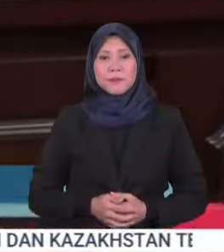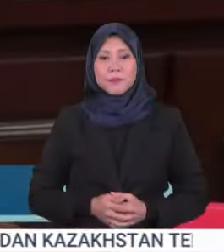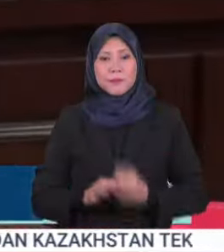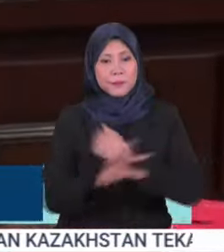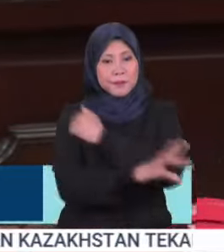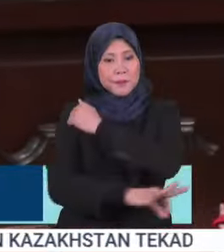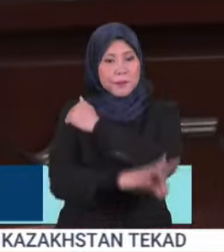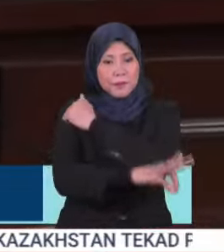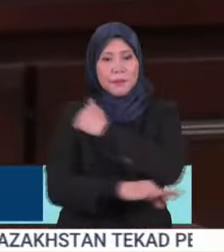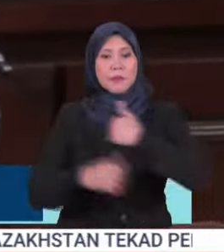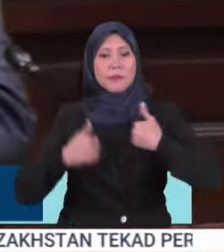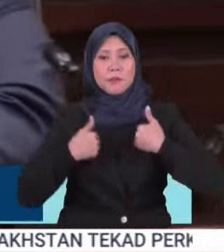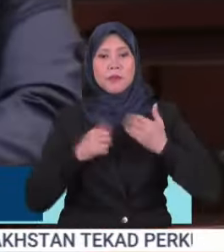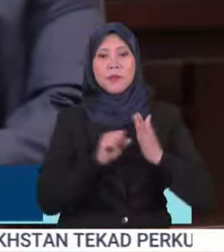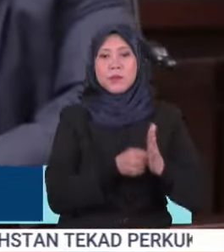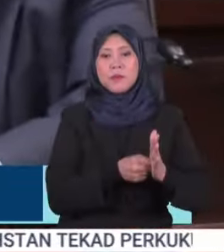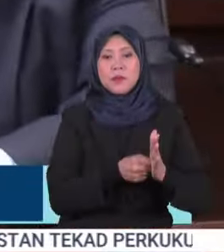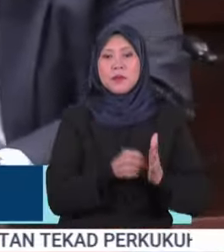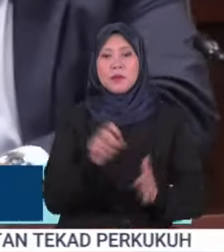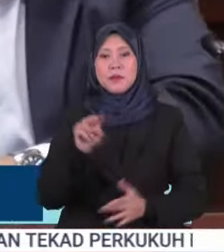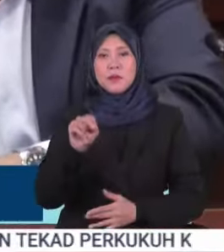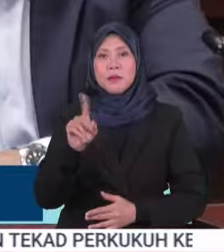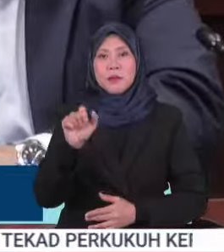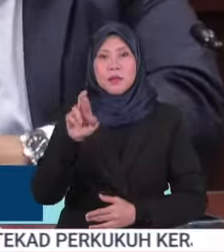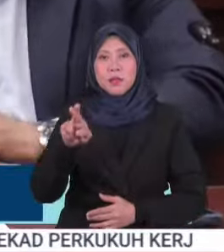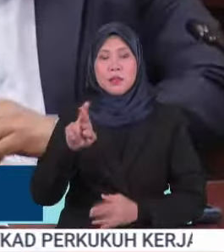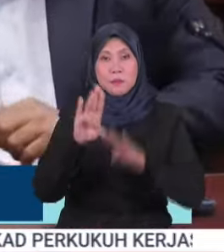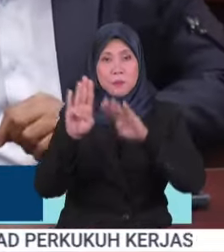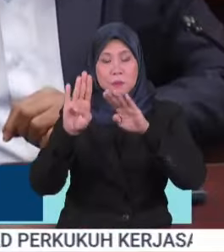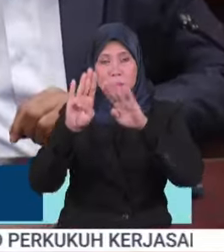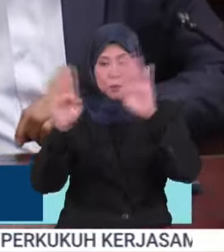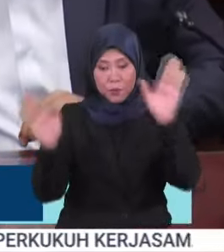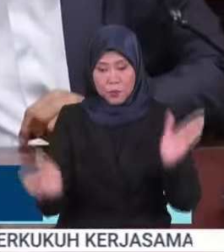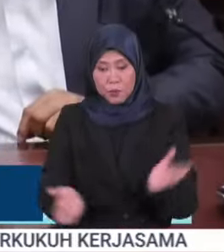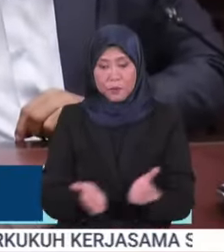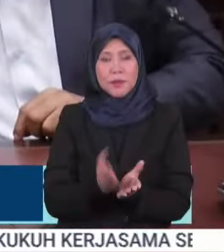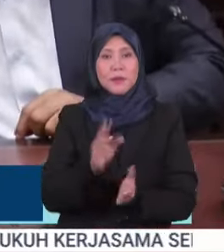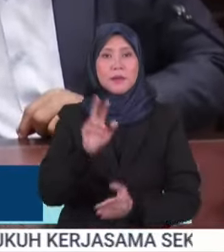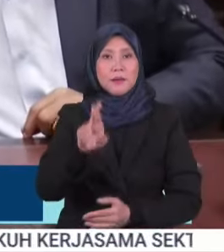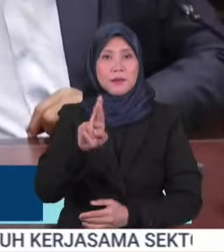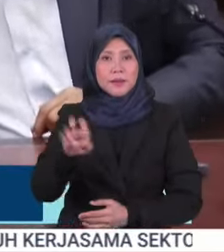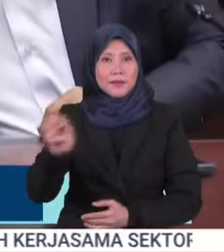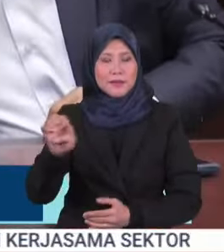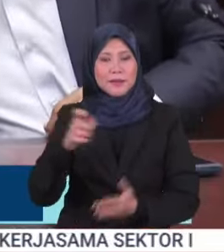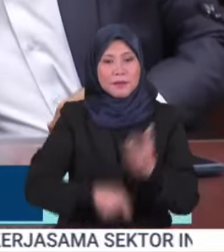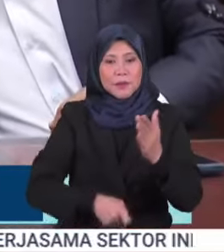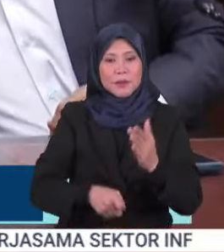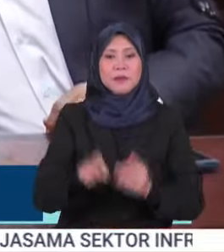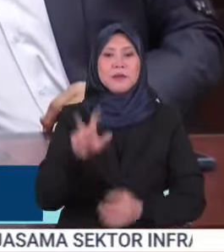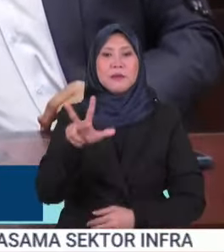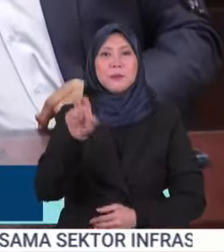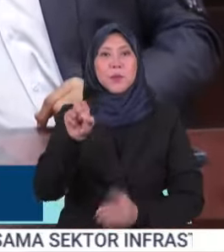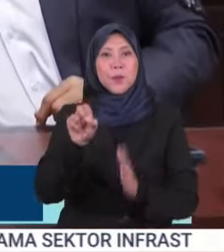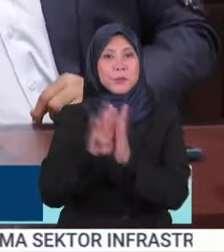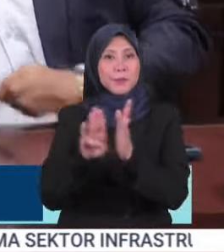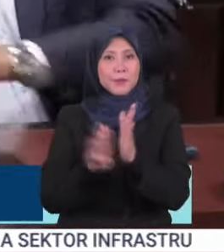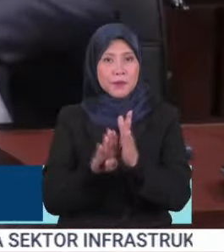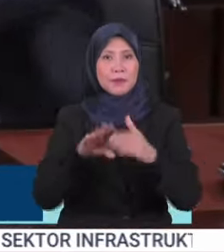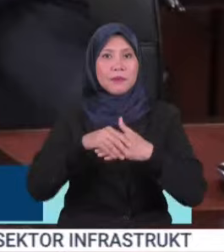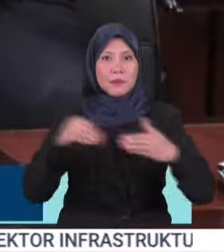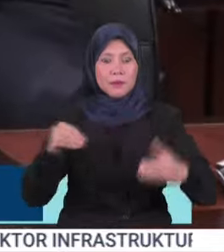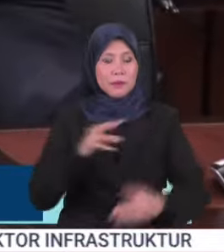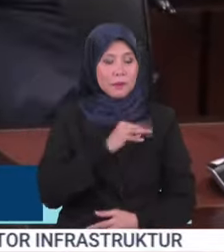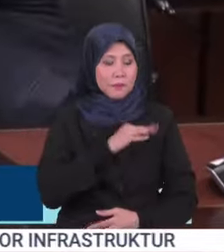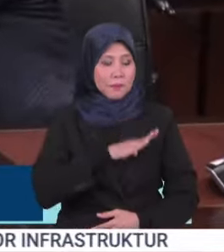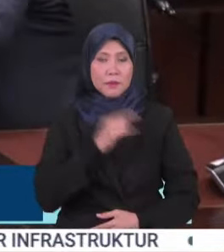Negeri Sembilan mempunyai sumber unsur nadir bumi REE yang dianggar bernilai RM30 bilion. Menteri Besar berkata